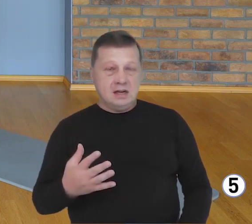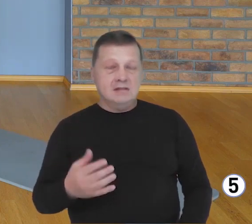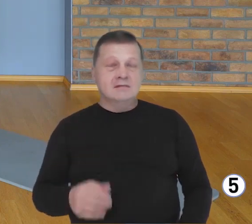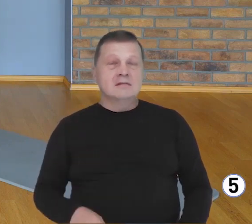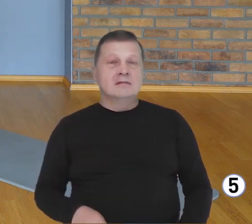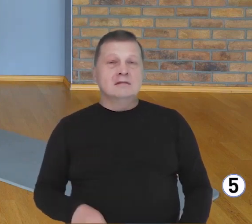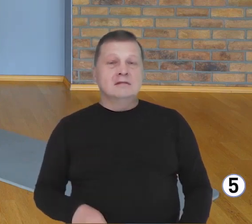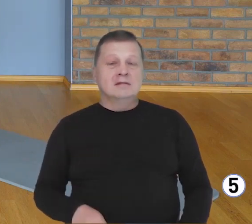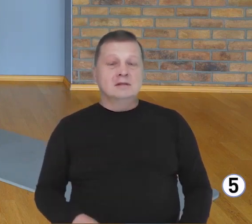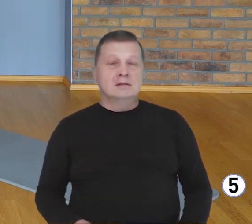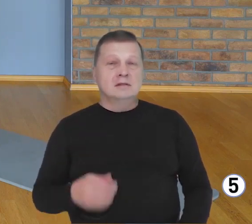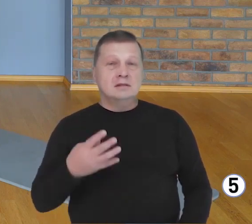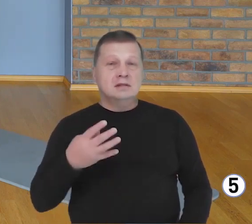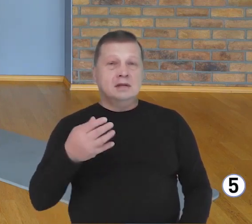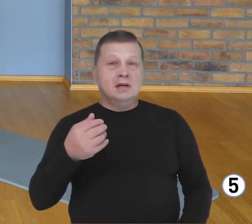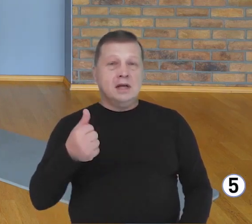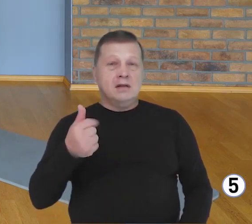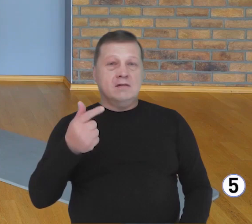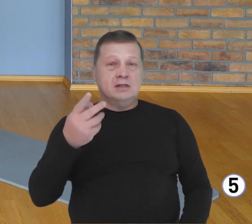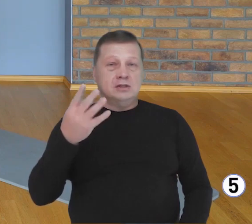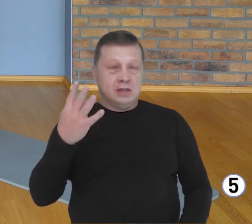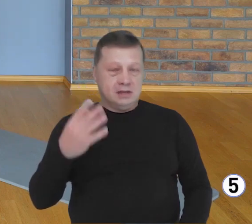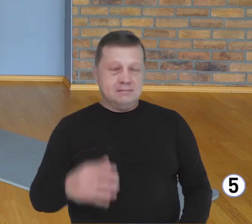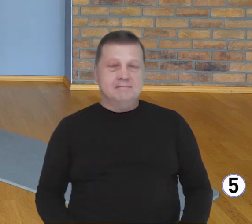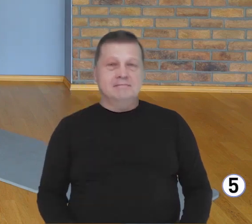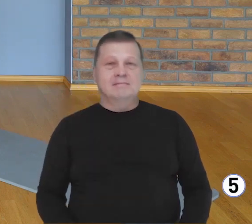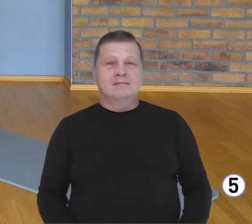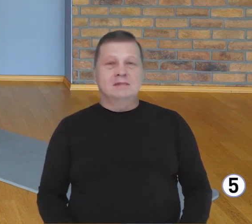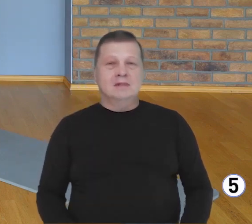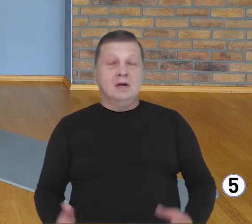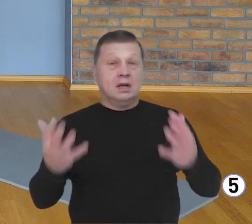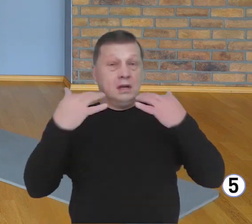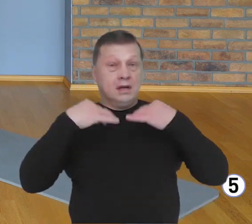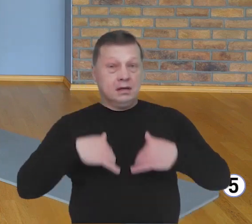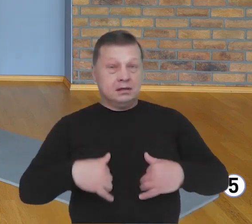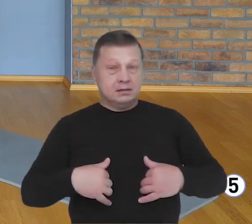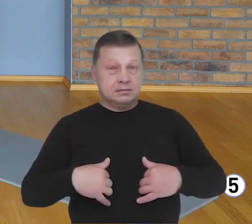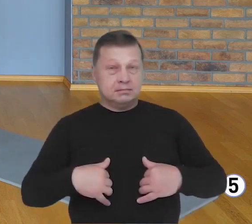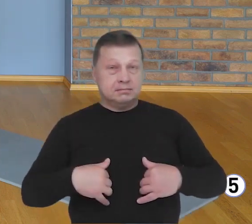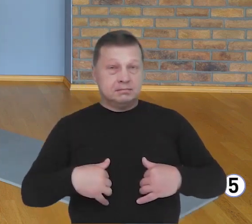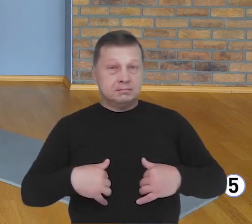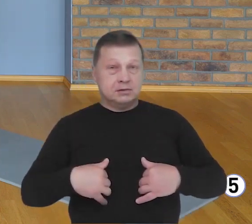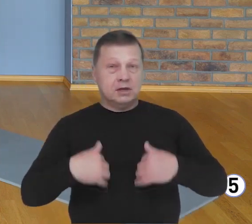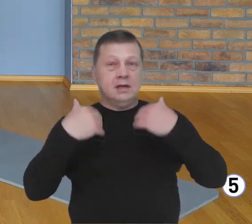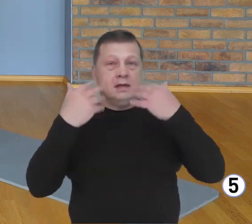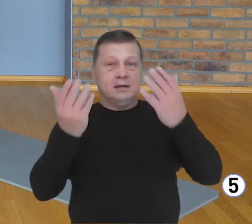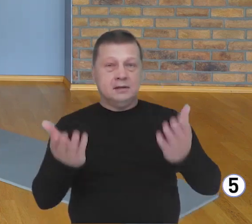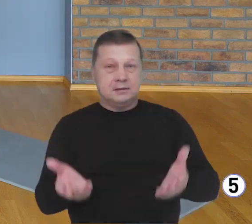raz, głęboki wdech i powoli góra, wydech. Wdech.